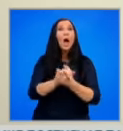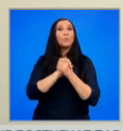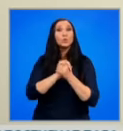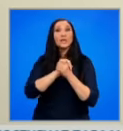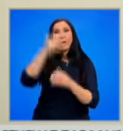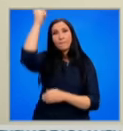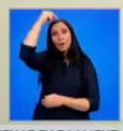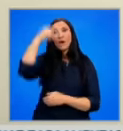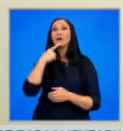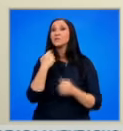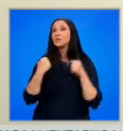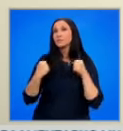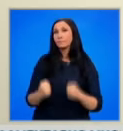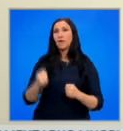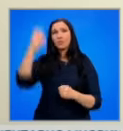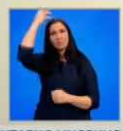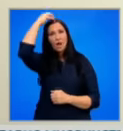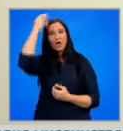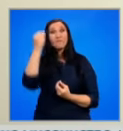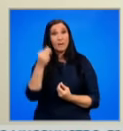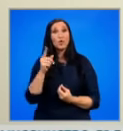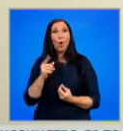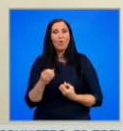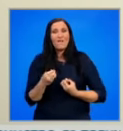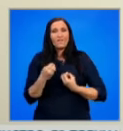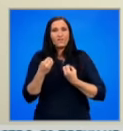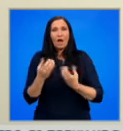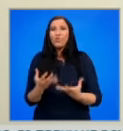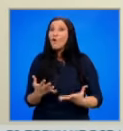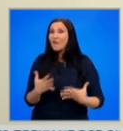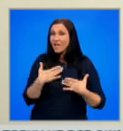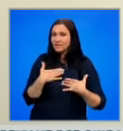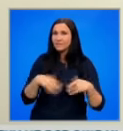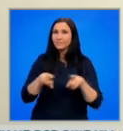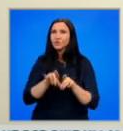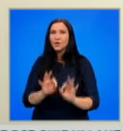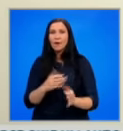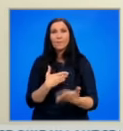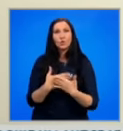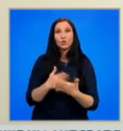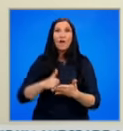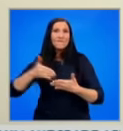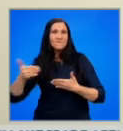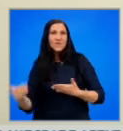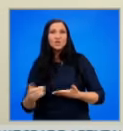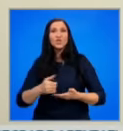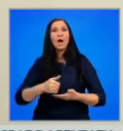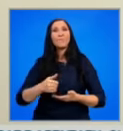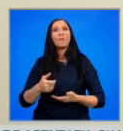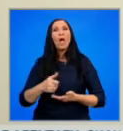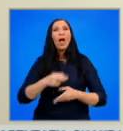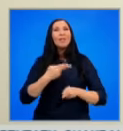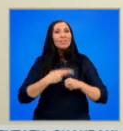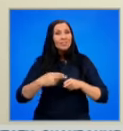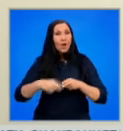Поздравяваме България за стабилността на държавните финанси, което е вдъхновение за нас и също така по отношение на външния дълг.